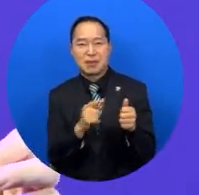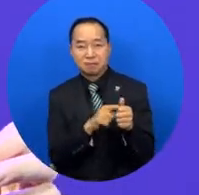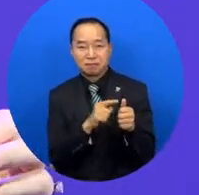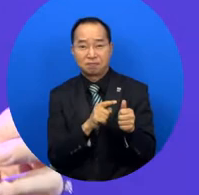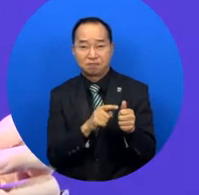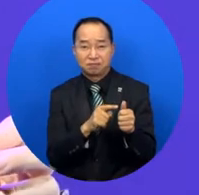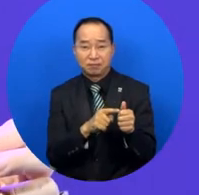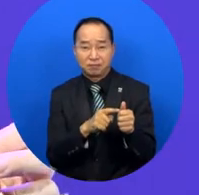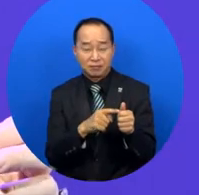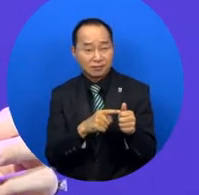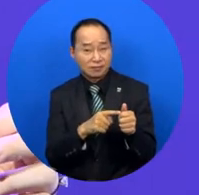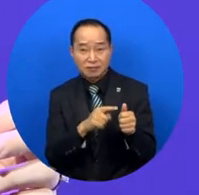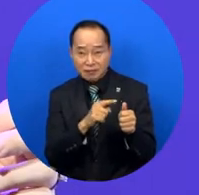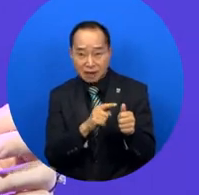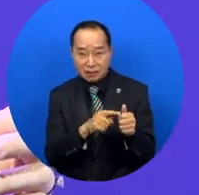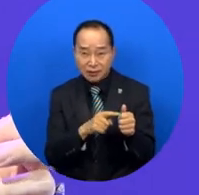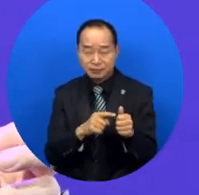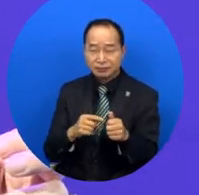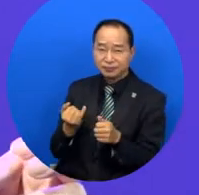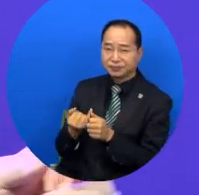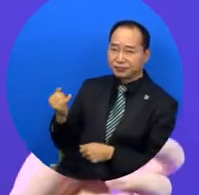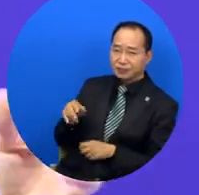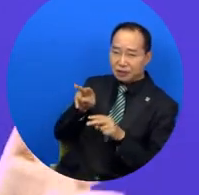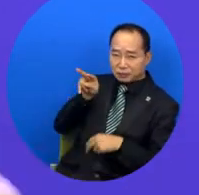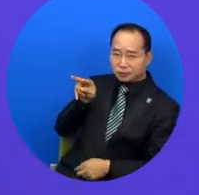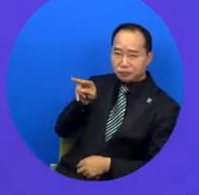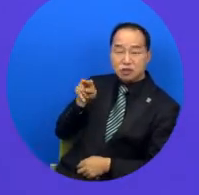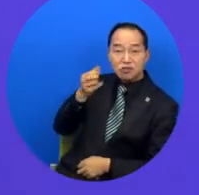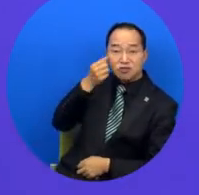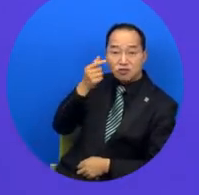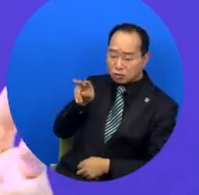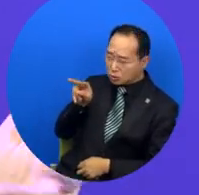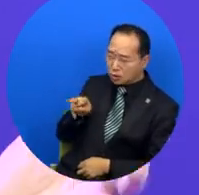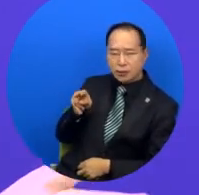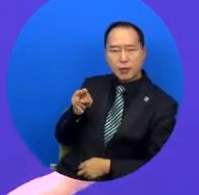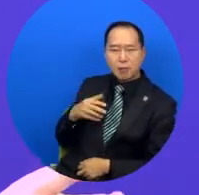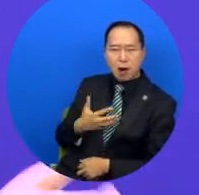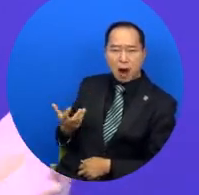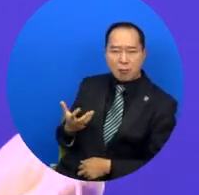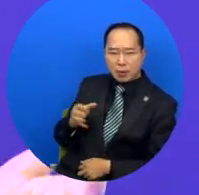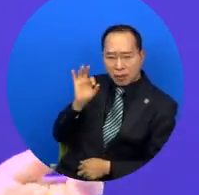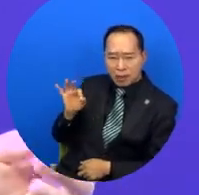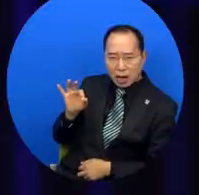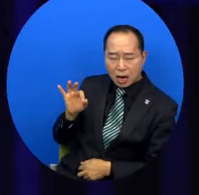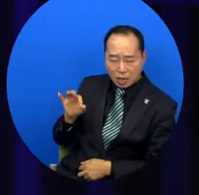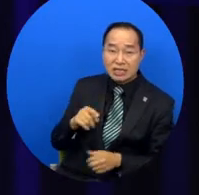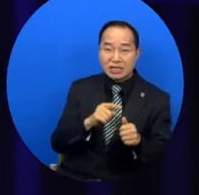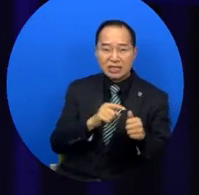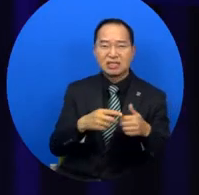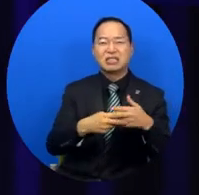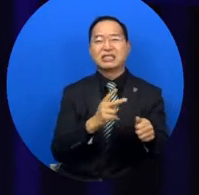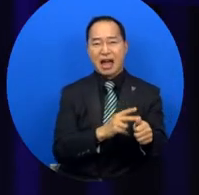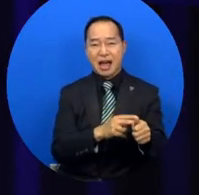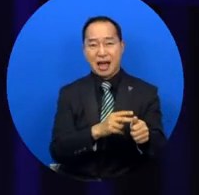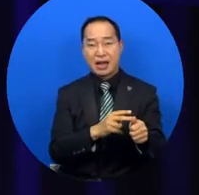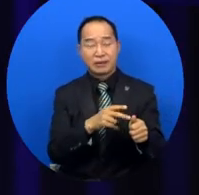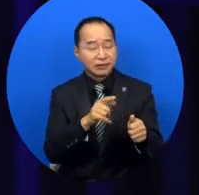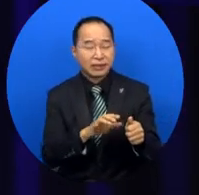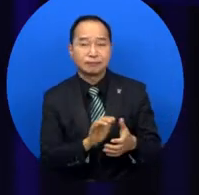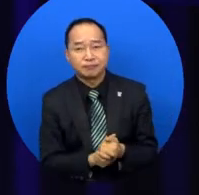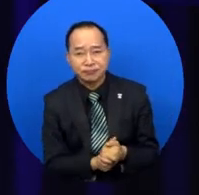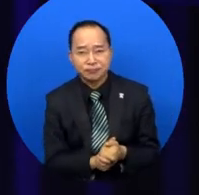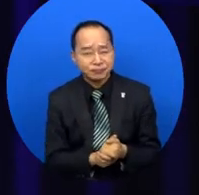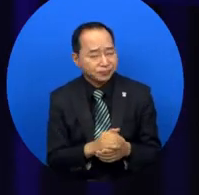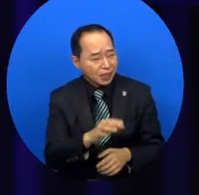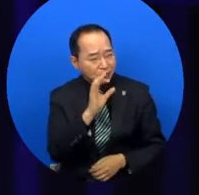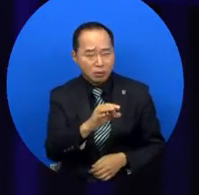우리 남편이 이제 낫진 않고 6개월을 사람이 그러고 있으니까 뭐가 아니긴 아닌데 그러면서 이런 말을 하더라고. 자기가 보는 환자